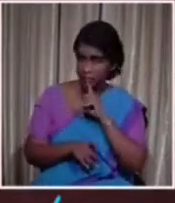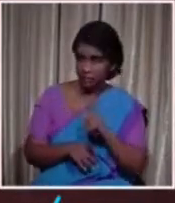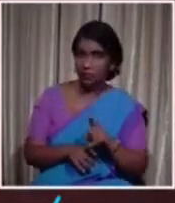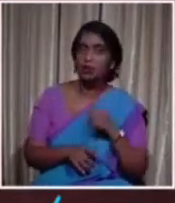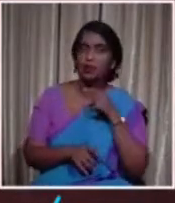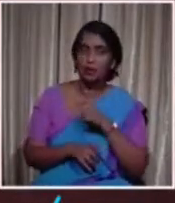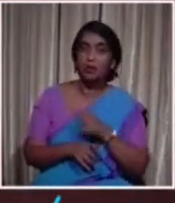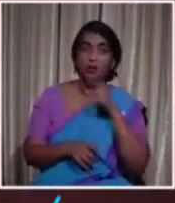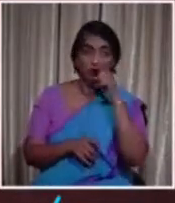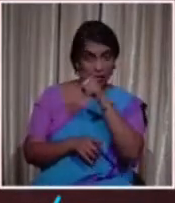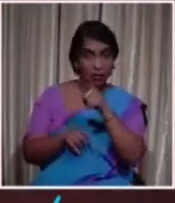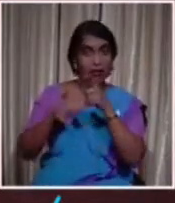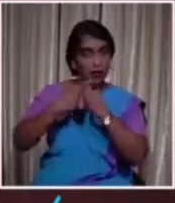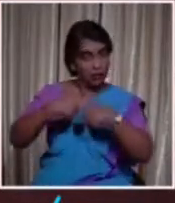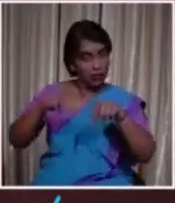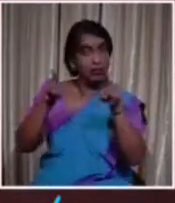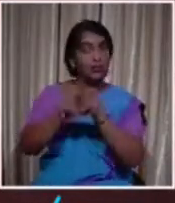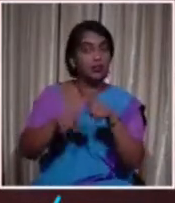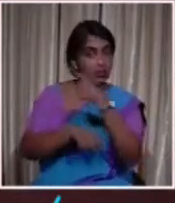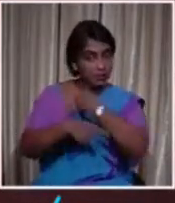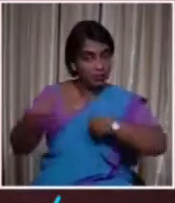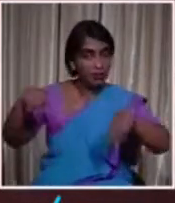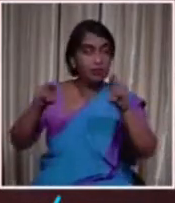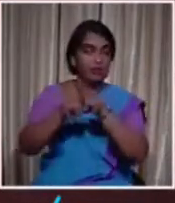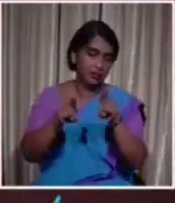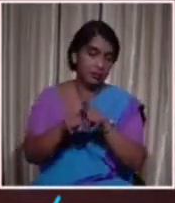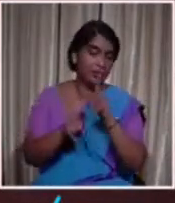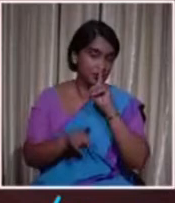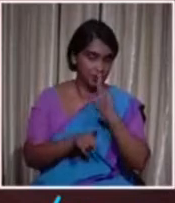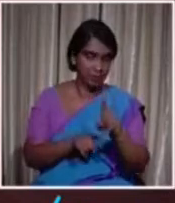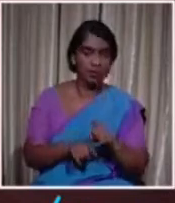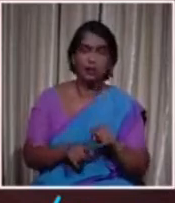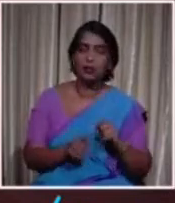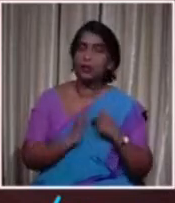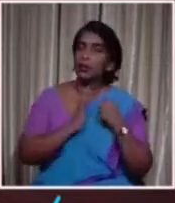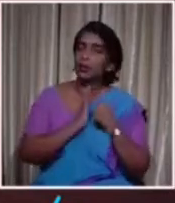ඒක ඔබතුමාලටත් පොදු වෙනවා කියන එක අමතක කරන්න එපා. ගරු